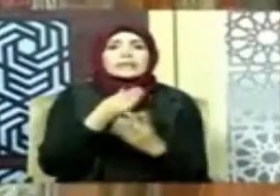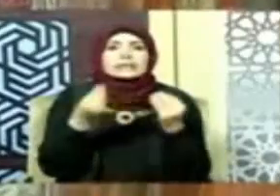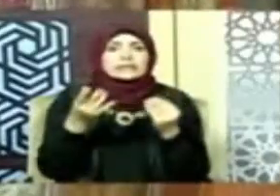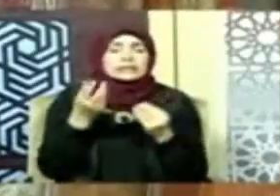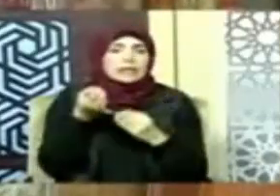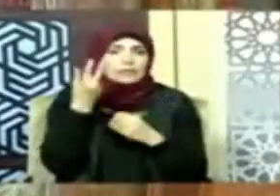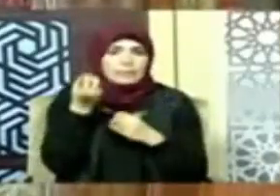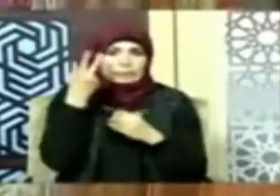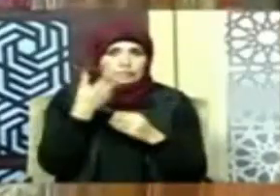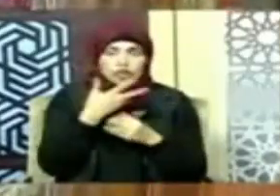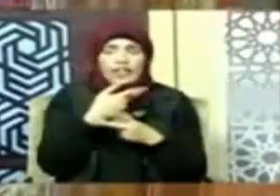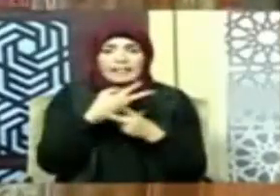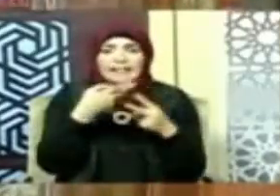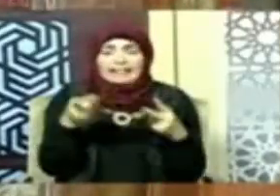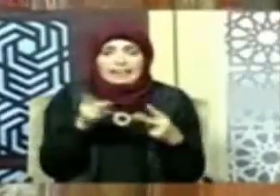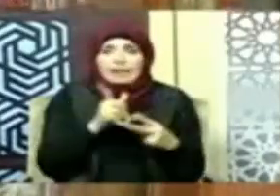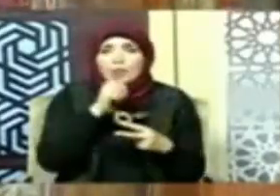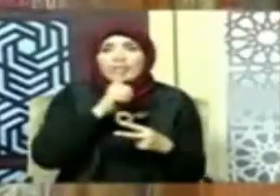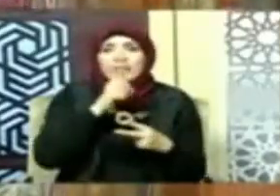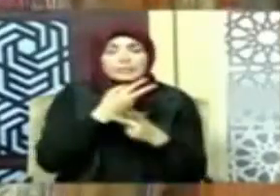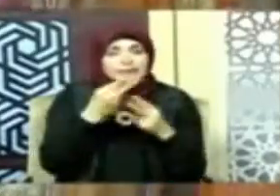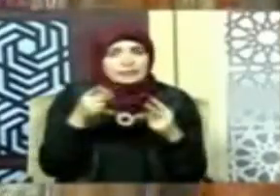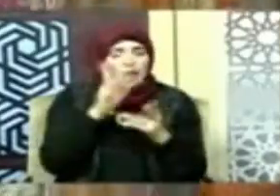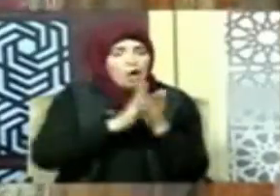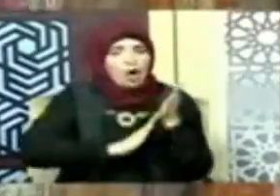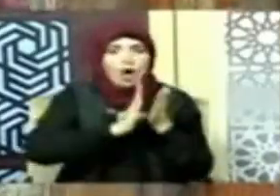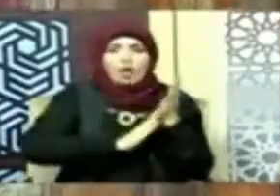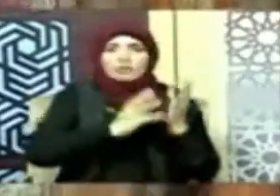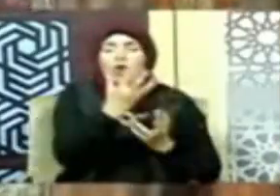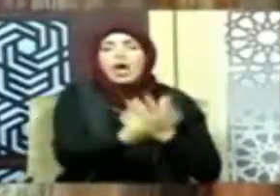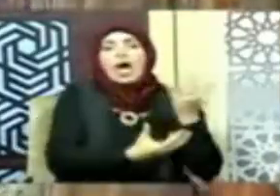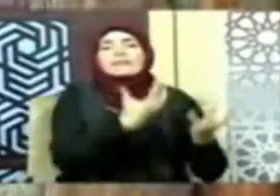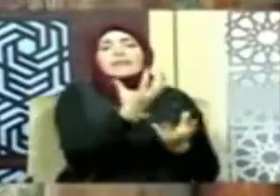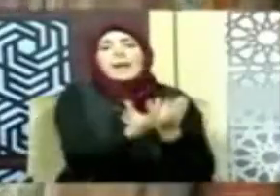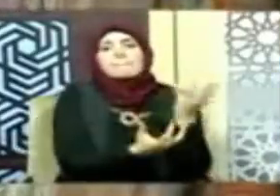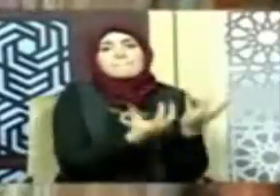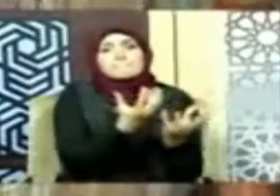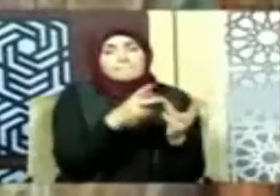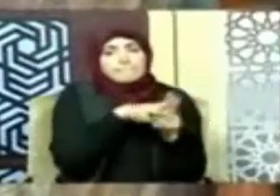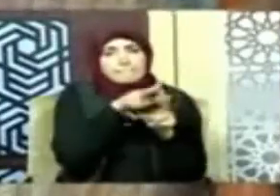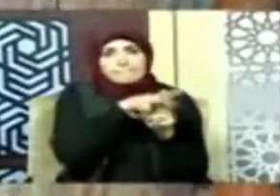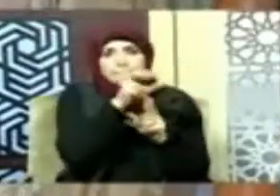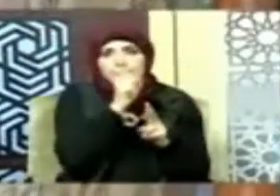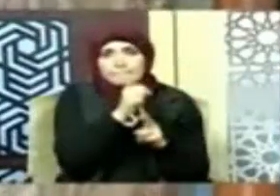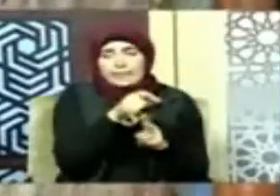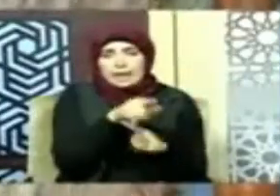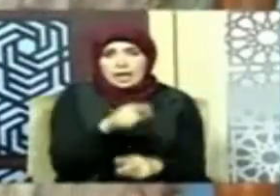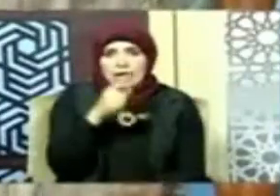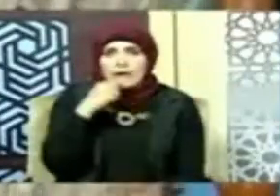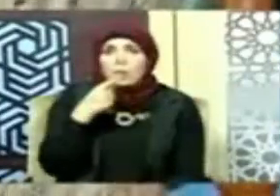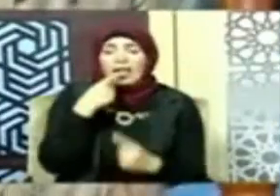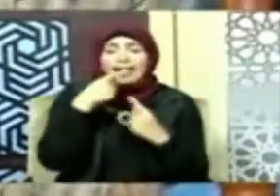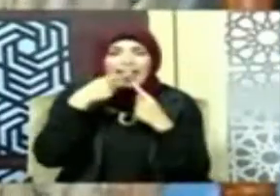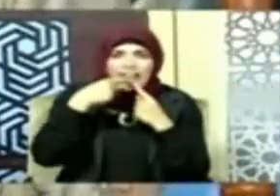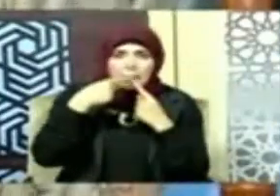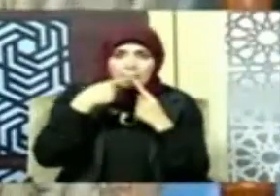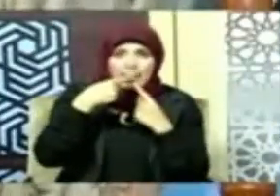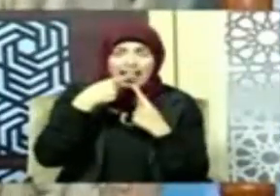الحق سبحانه: إذ تلقونه بألسنتكم تتناقلون الكلام